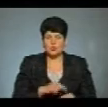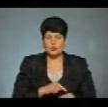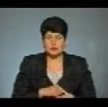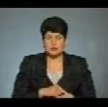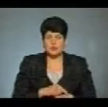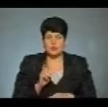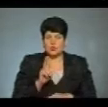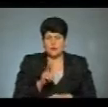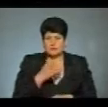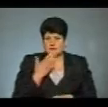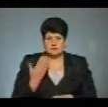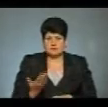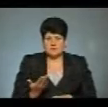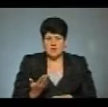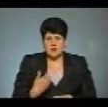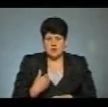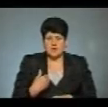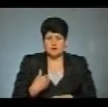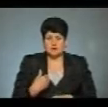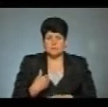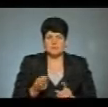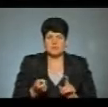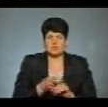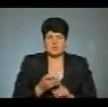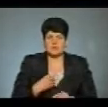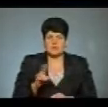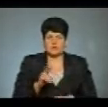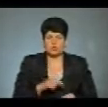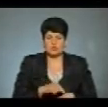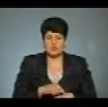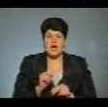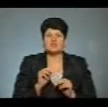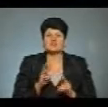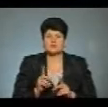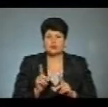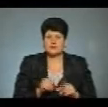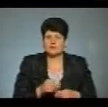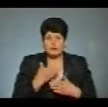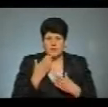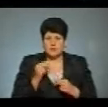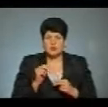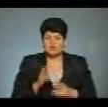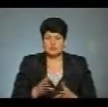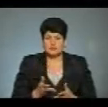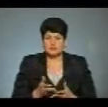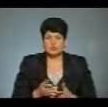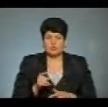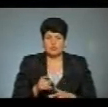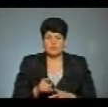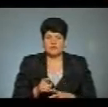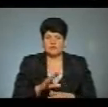не ходять, а я підключаю мене на другу годину. А чим доїхати? Нема чим доїхати, то твої взагалі